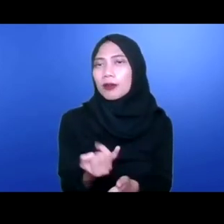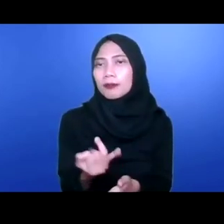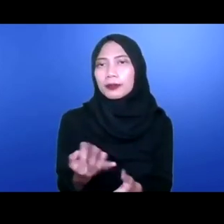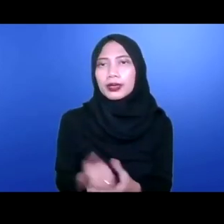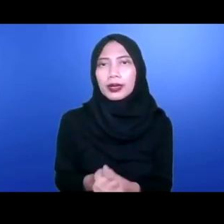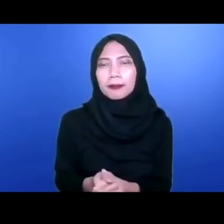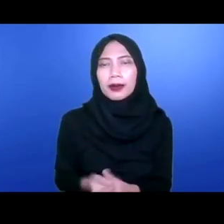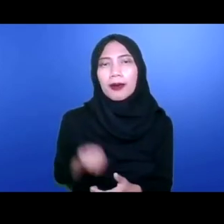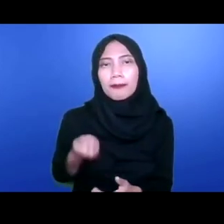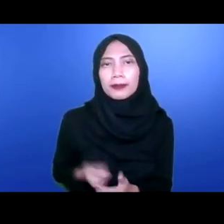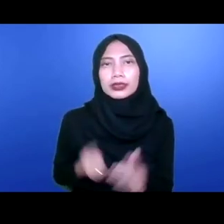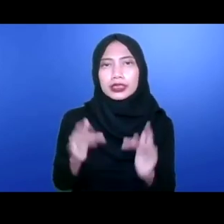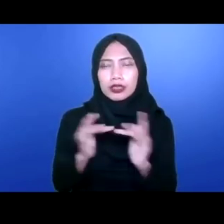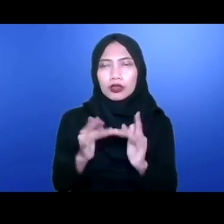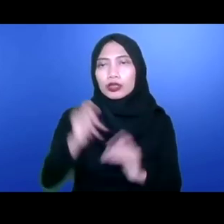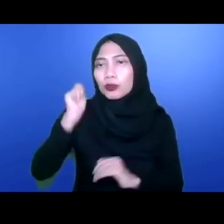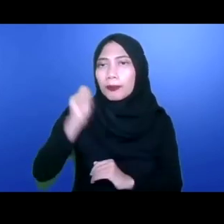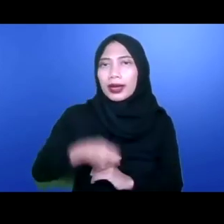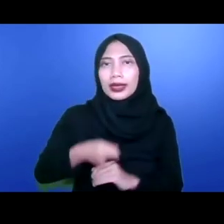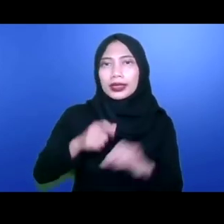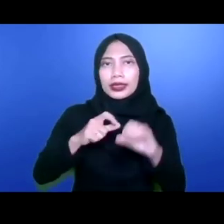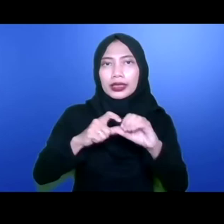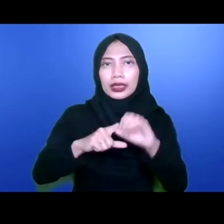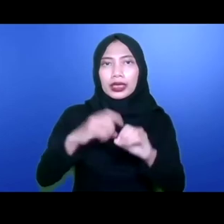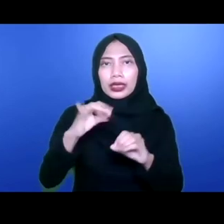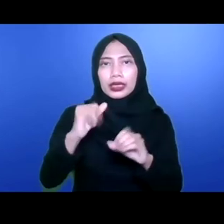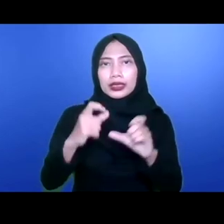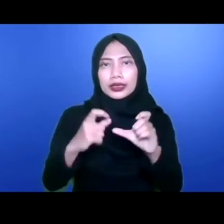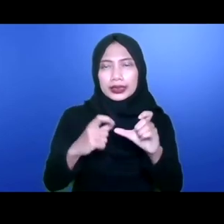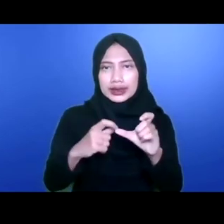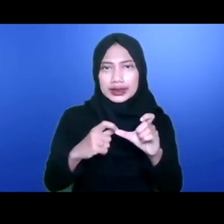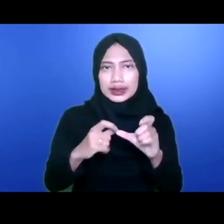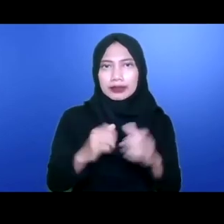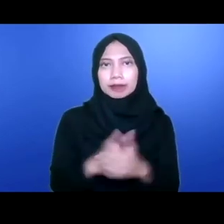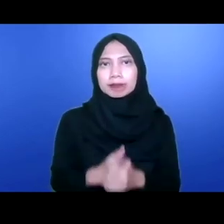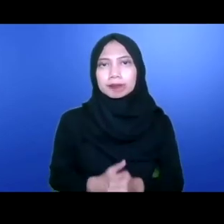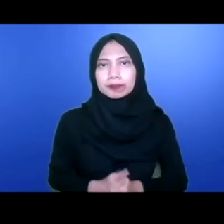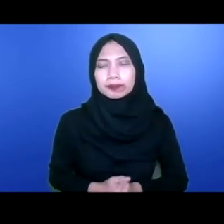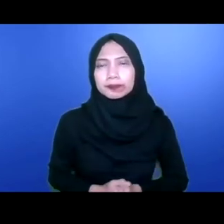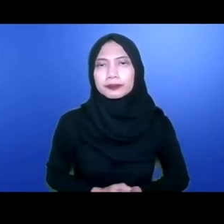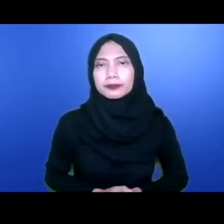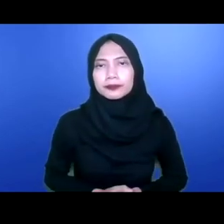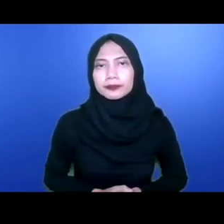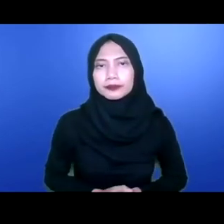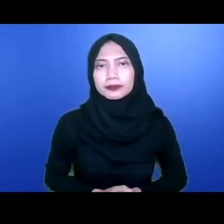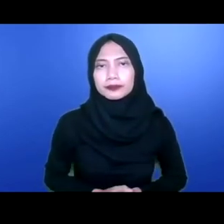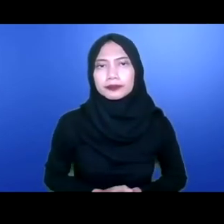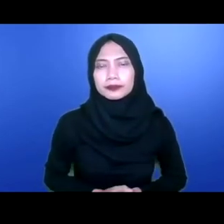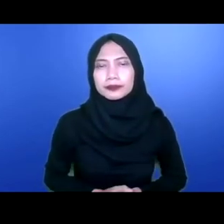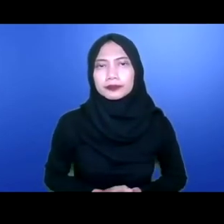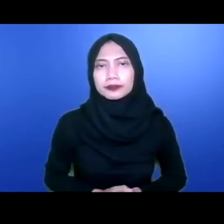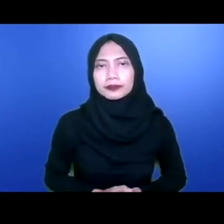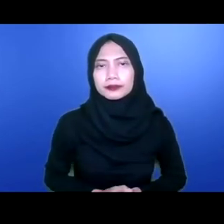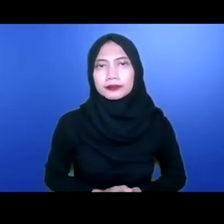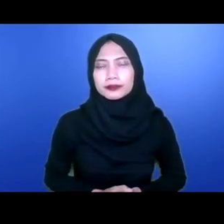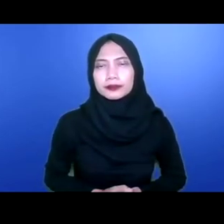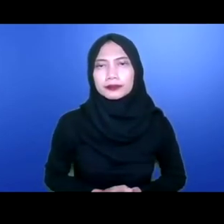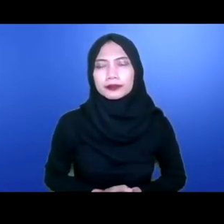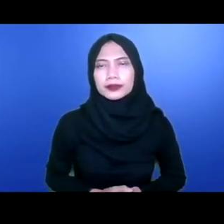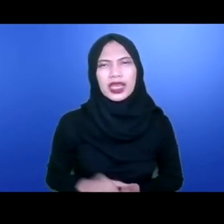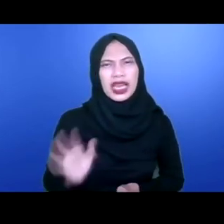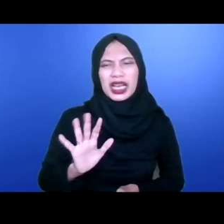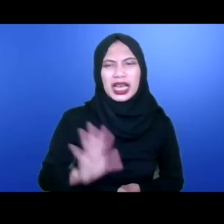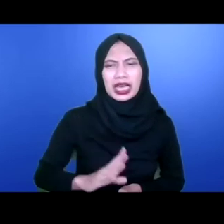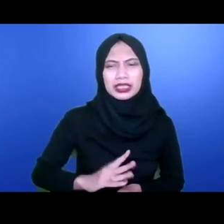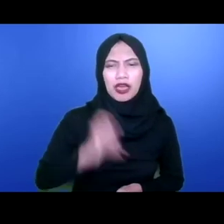menggunakan Kris sebagai sarana pembayaran. Kenapa? Dari sisi customer totally gratis, tidak ada cost yang ditanggung oleh